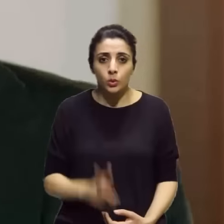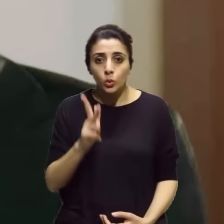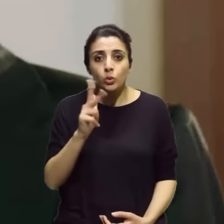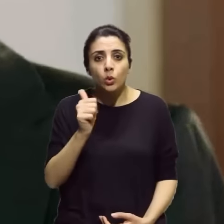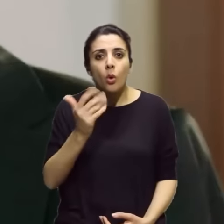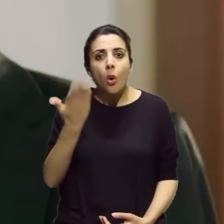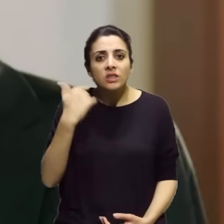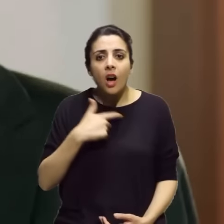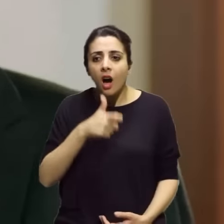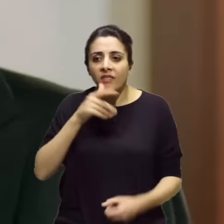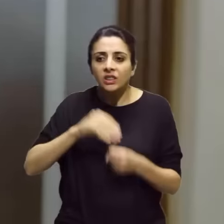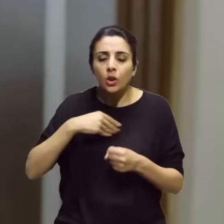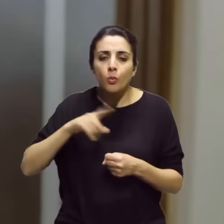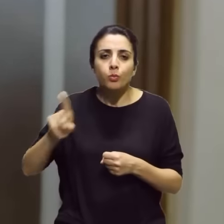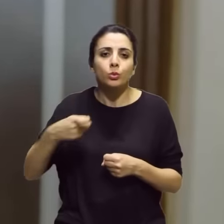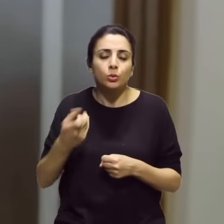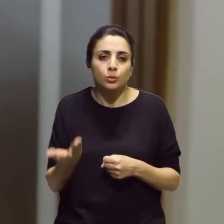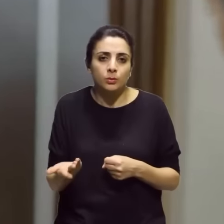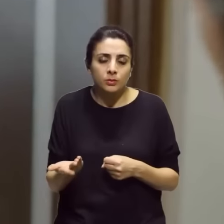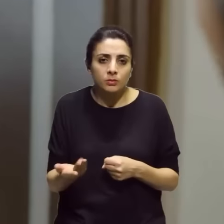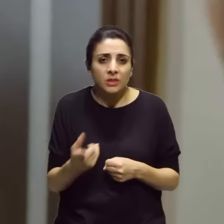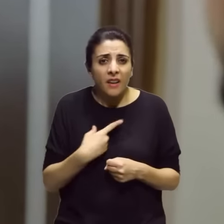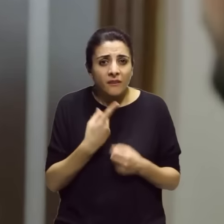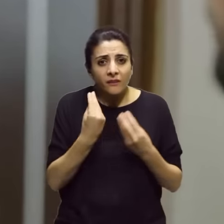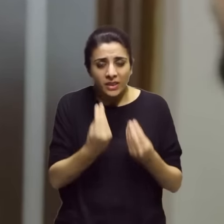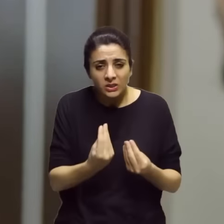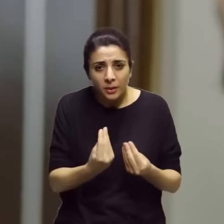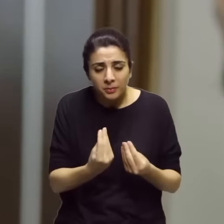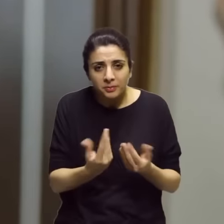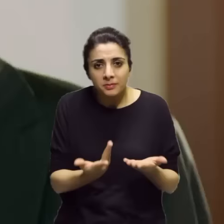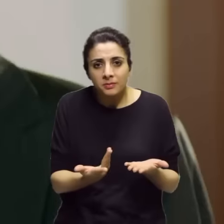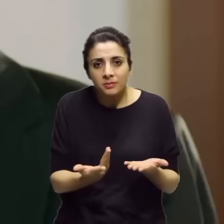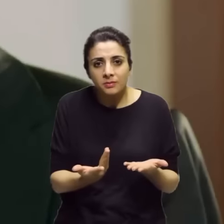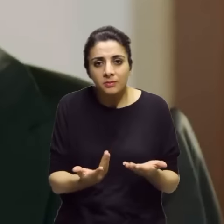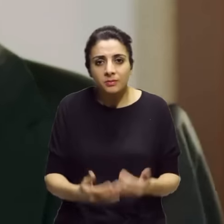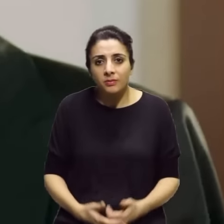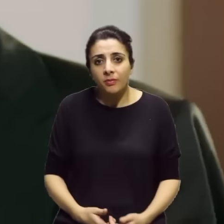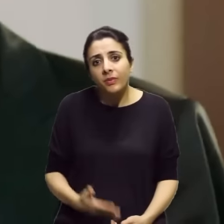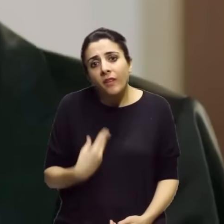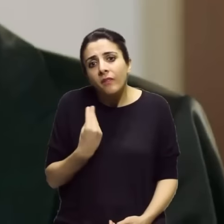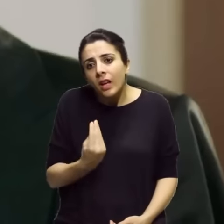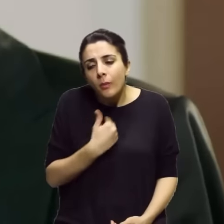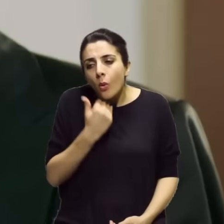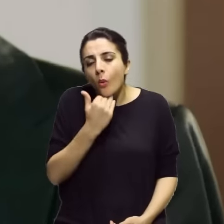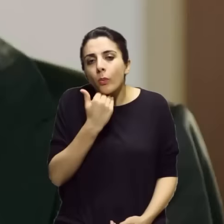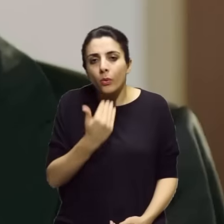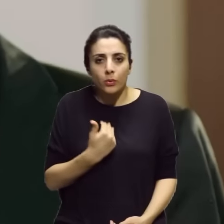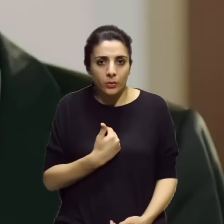3 gün önce ben bunu kantinde buldum. Sana verecektim. Ama veremedim.